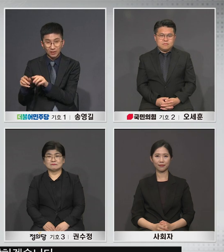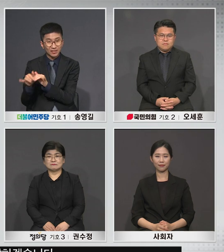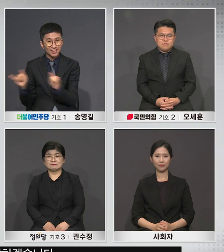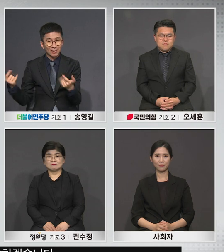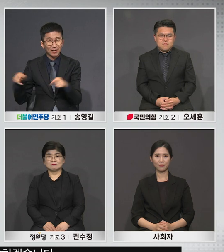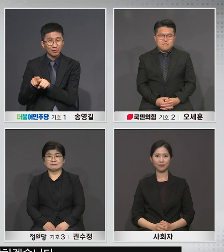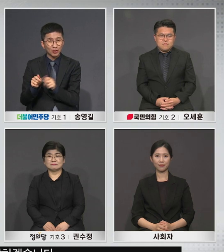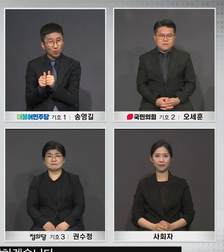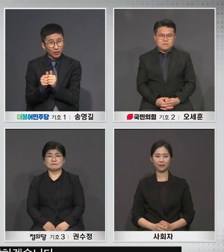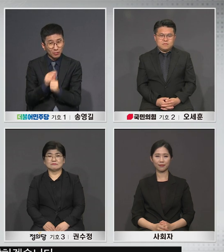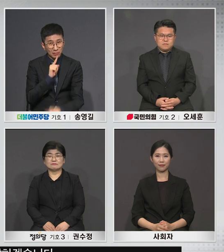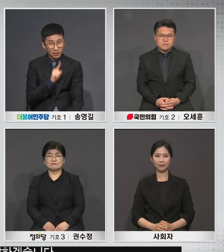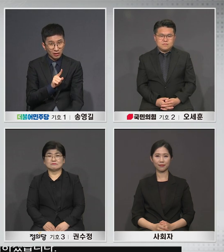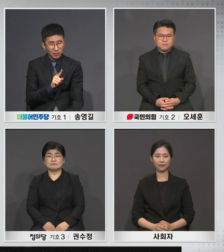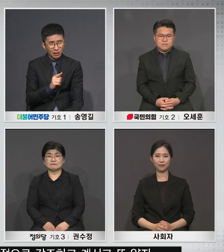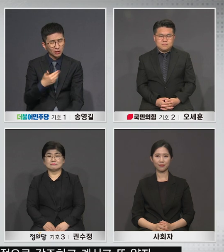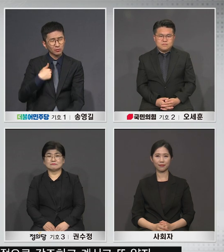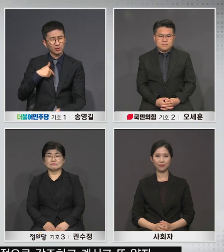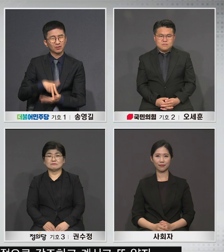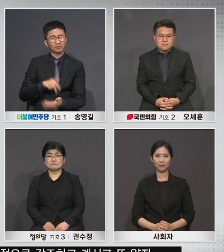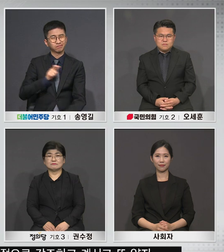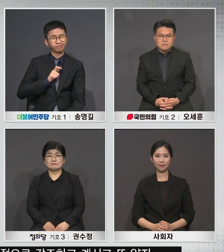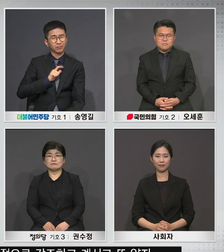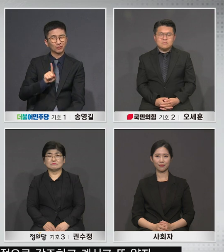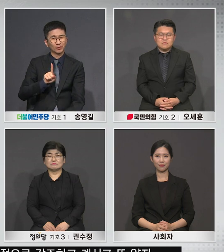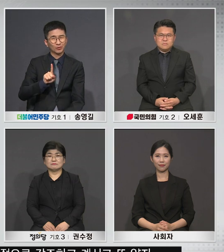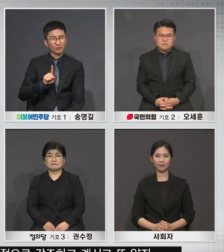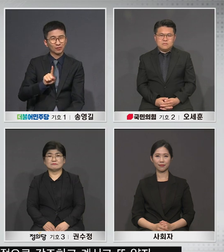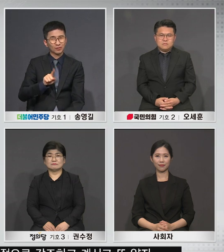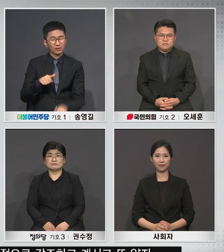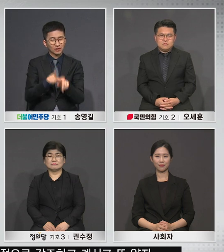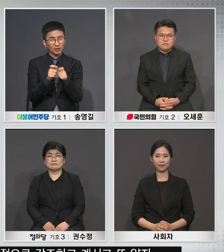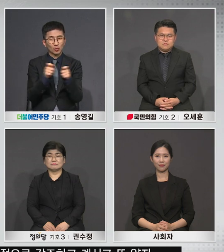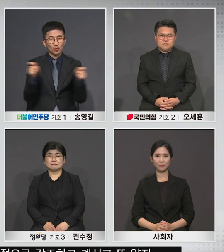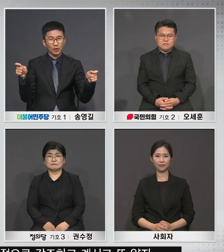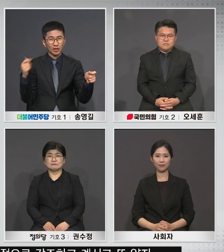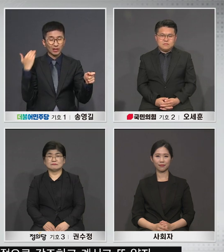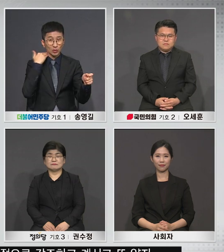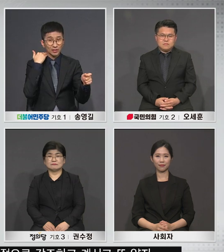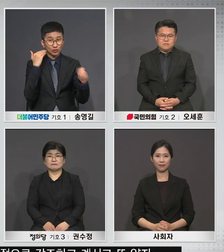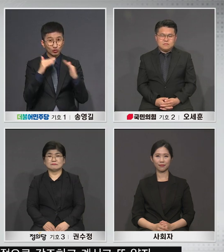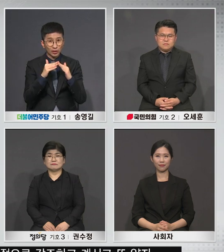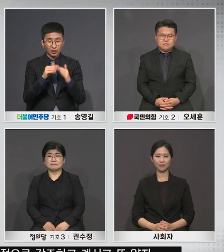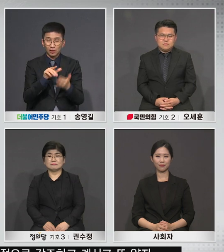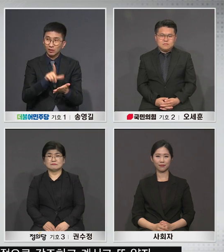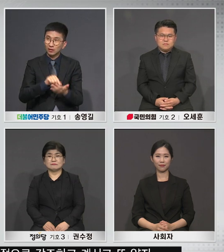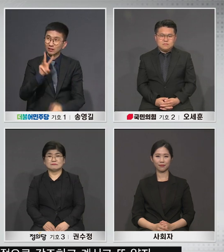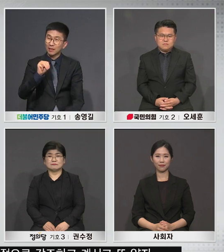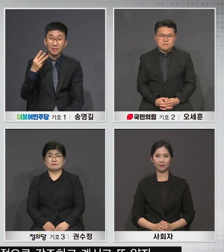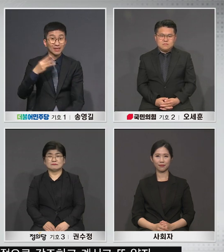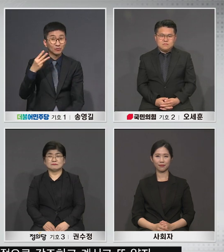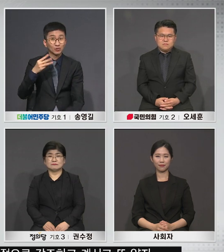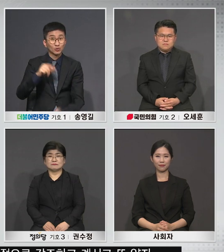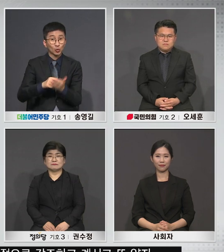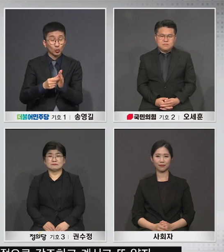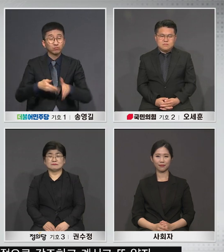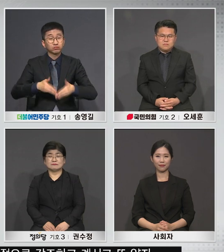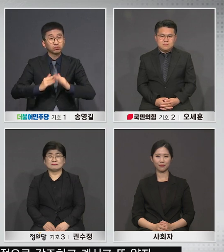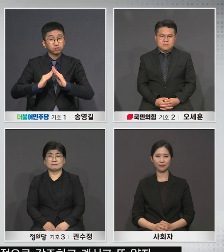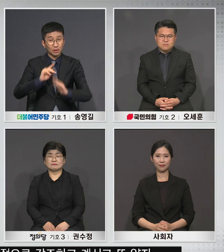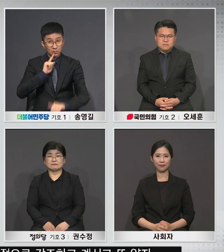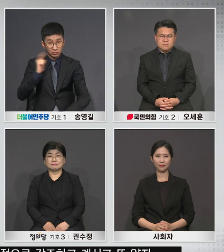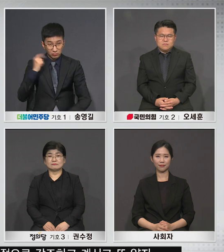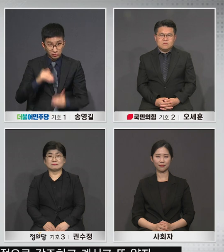저희가 의문이 가는 것은 이 장기 전세주택 시프트가 3만 3천 가구를 지금 지었다 그러는데